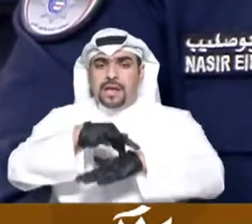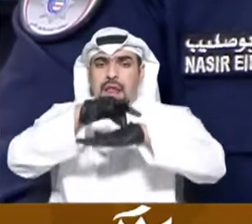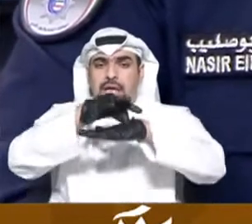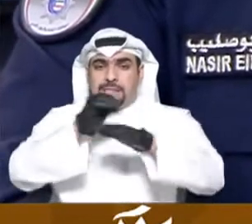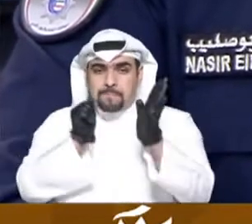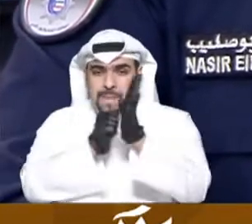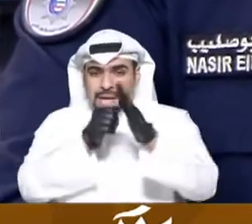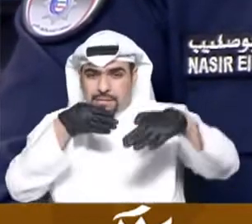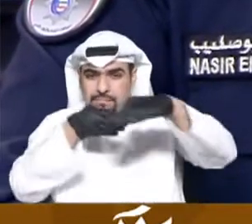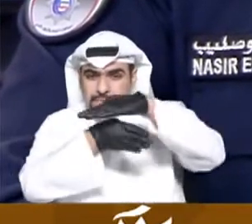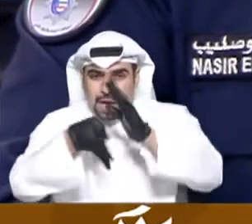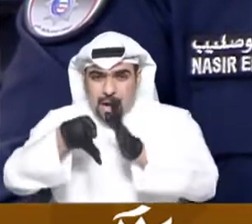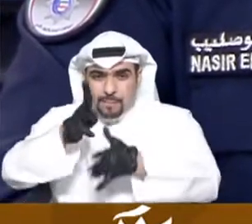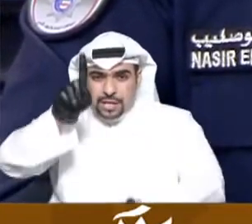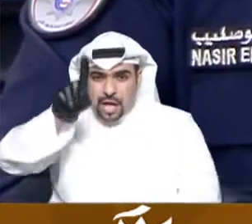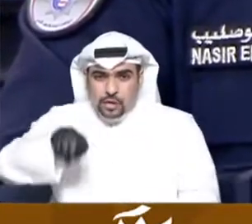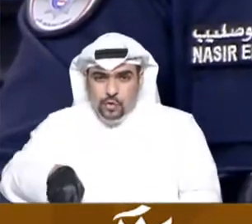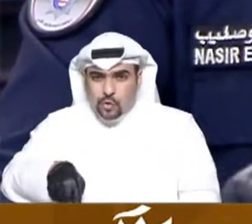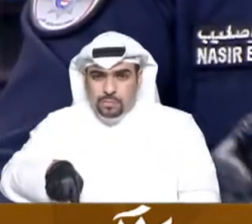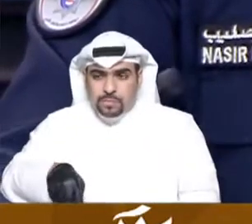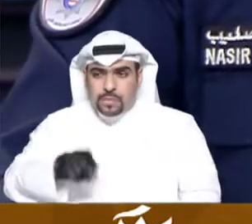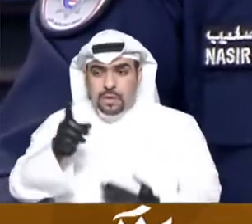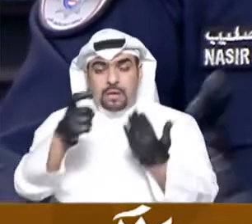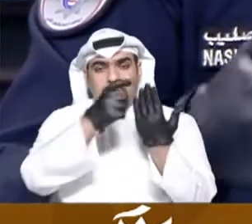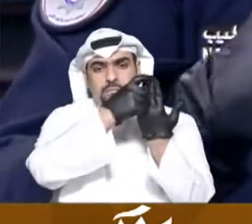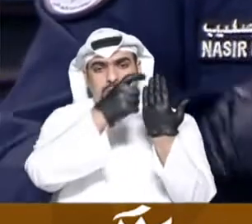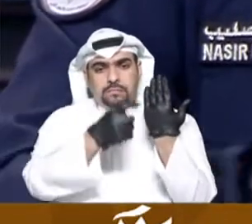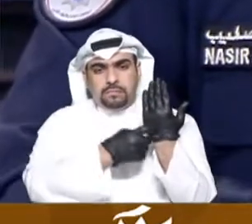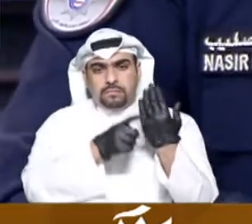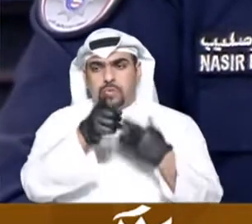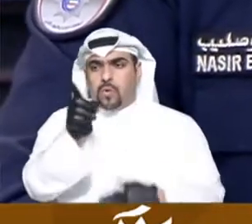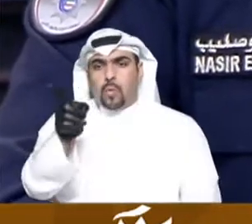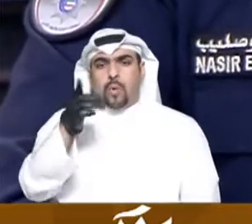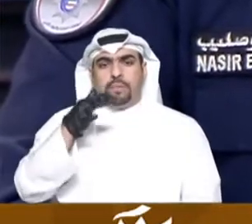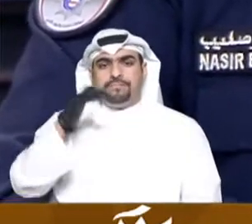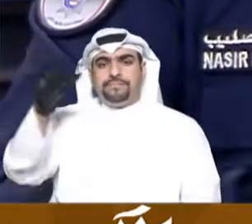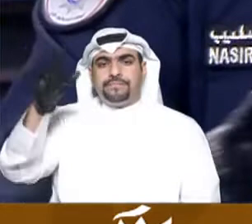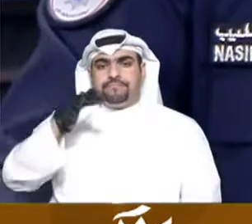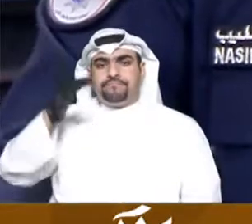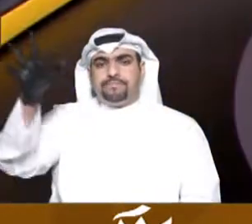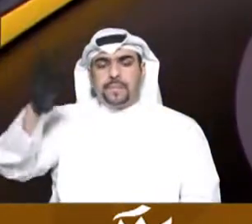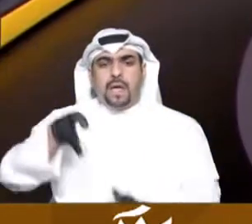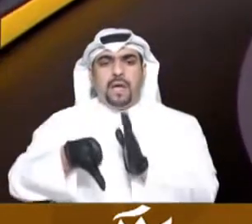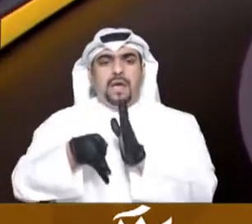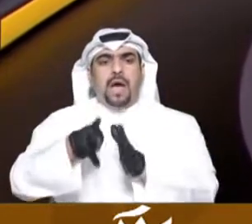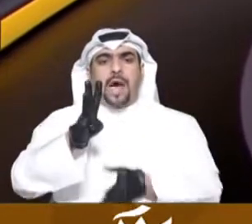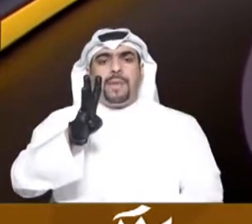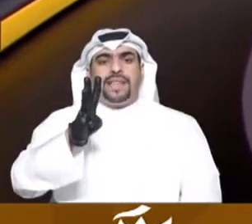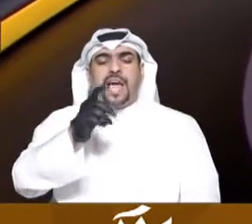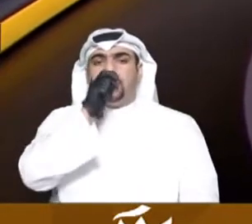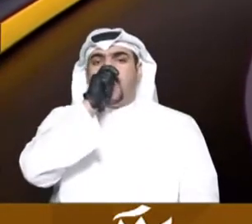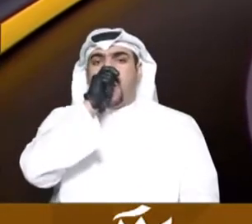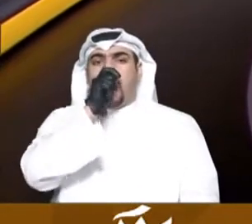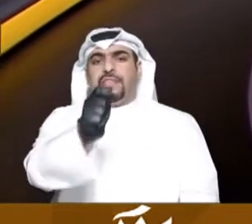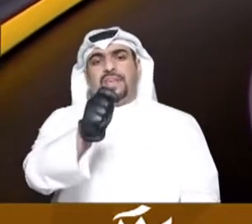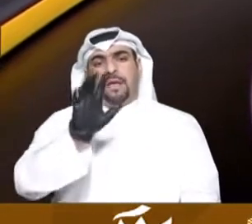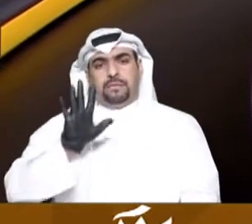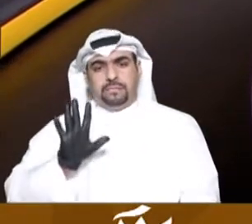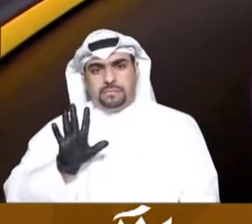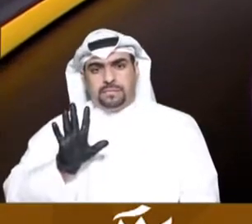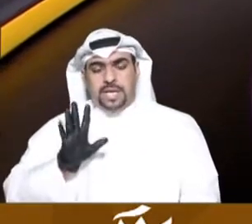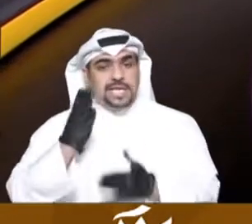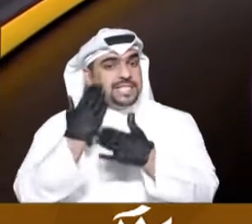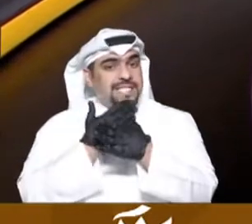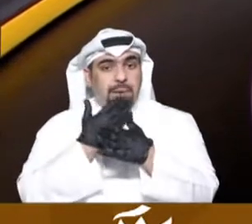القرار اللي او المخالفه نزل في تعديل عليها، او العقوبه اللي نزل تعديل عليها في تاريخ 29/3 ونزل في